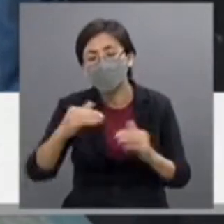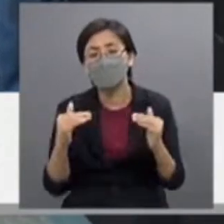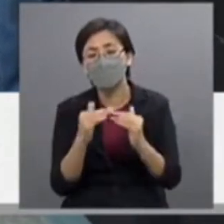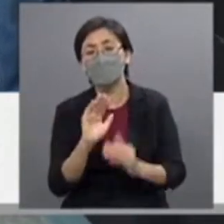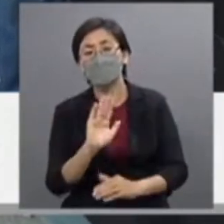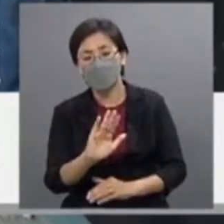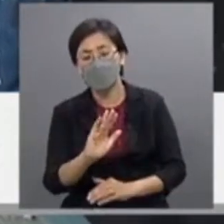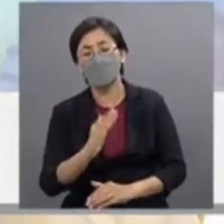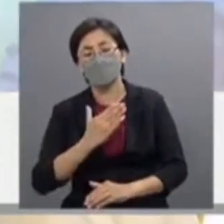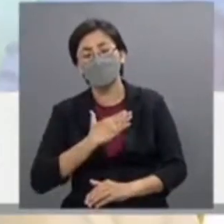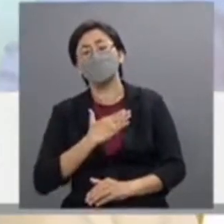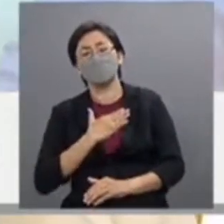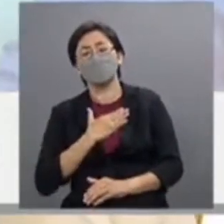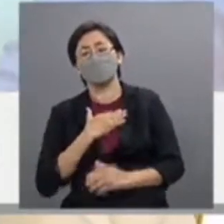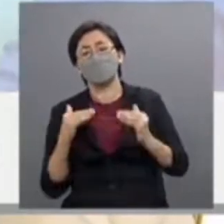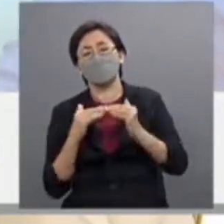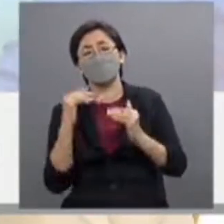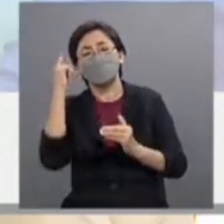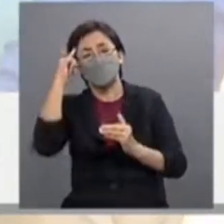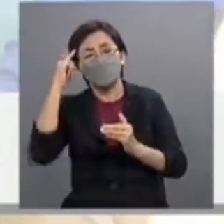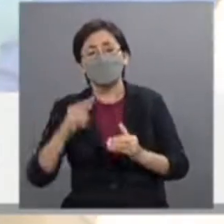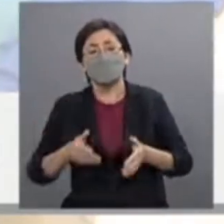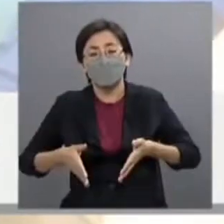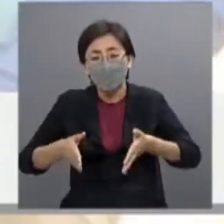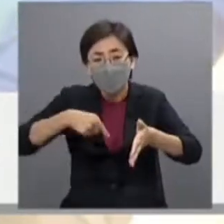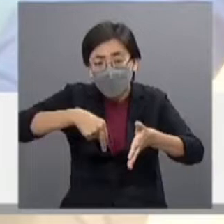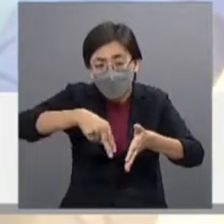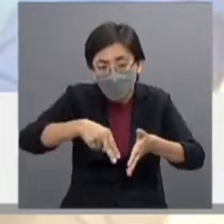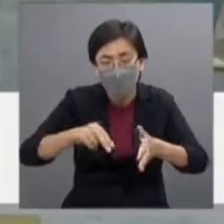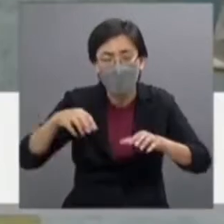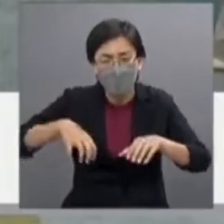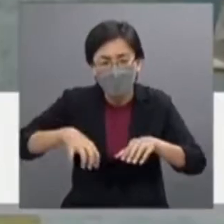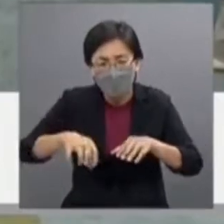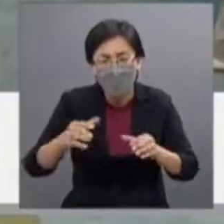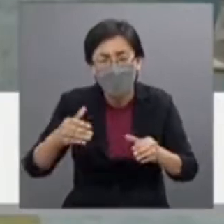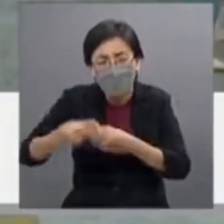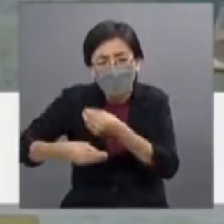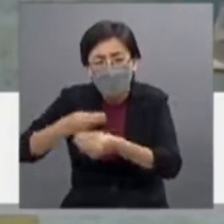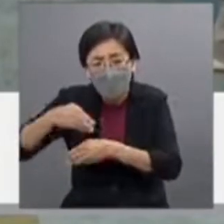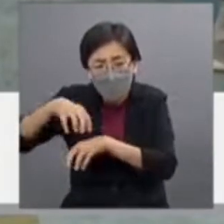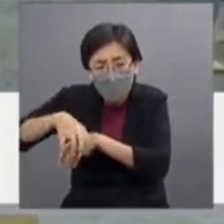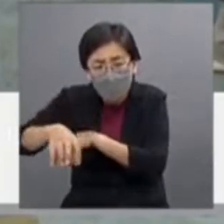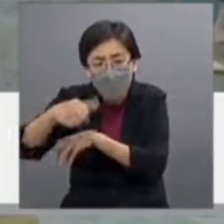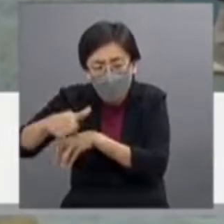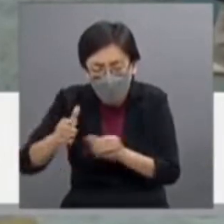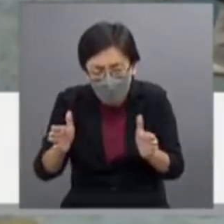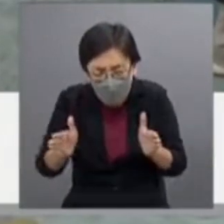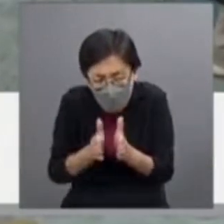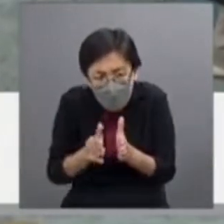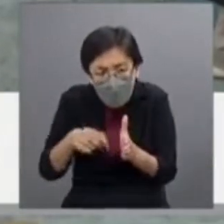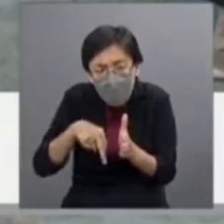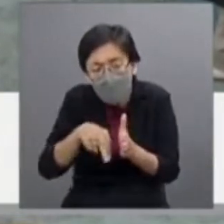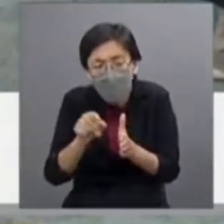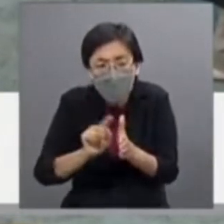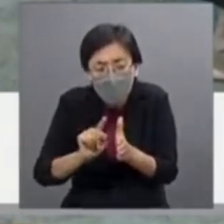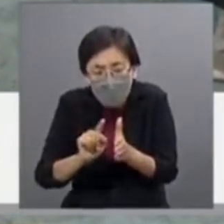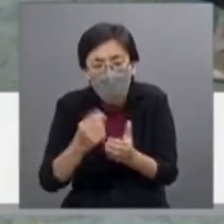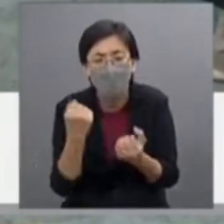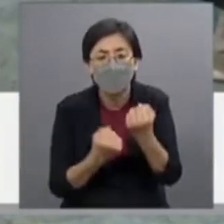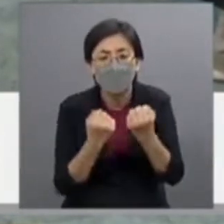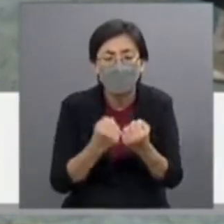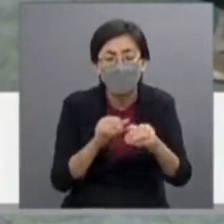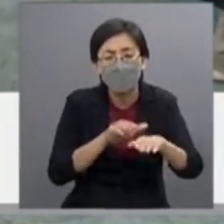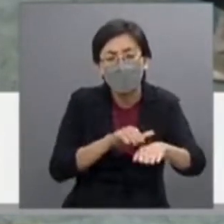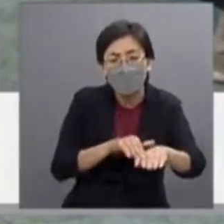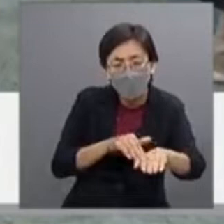านั้นนอกจากจะส่งผลกระทบต่อคนเดินเท้าแล้วก็ยังกระทบต่อริมถนนด้วยที่จะทำให้มีรถยนต์จอดเรียงรายอยู่ริมท